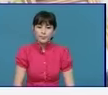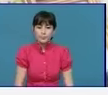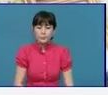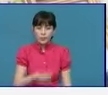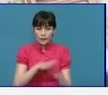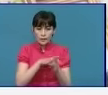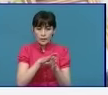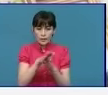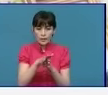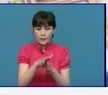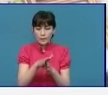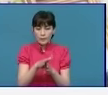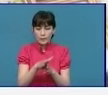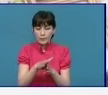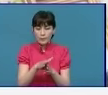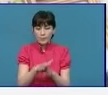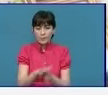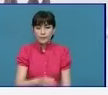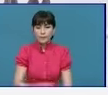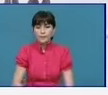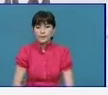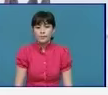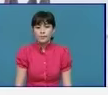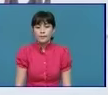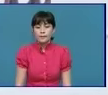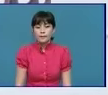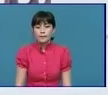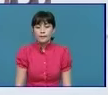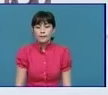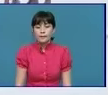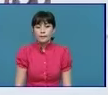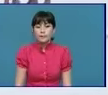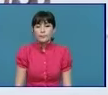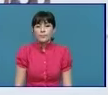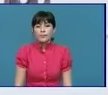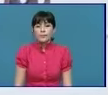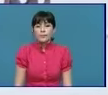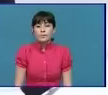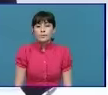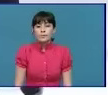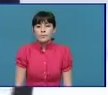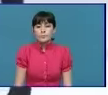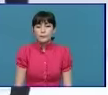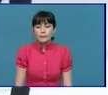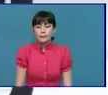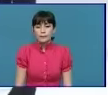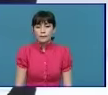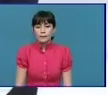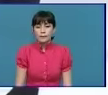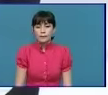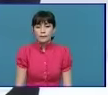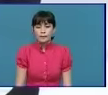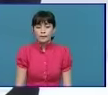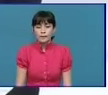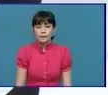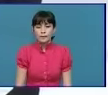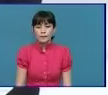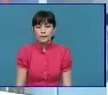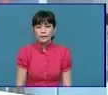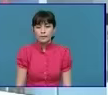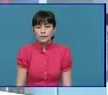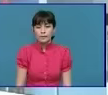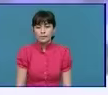ұйымдастырып өткізіп отырмыз. Асхат Мырзахметов, Ілияс Жолдас, Олжас Байтуып, оңтүстік ақпарат.